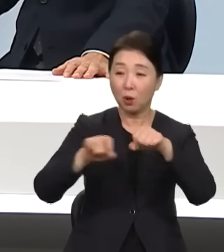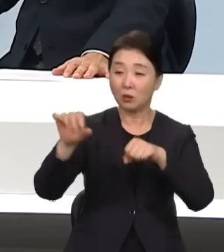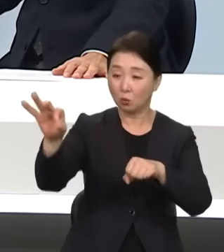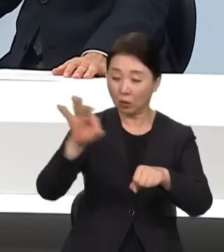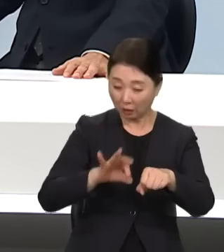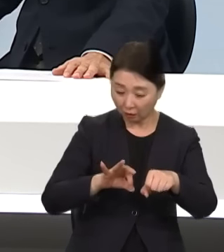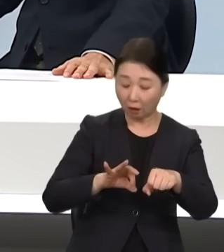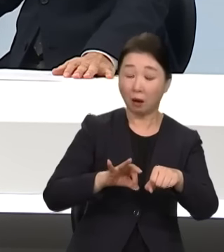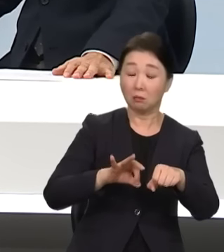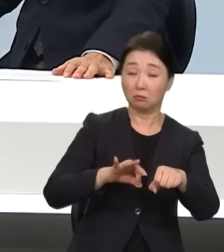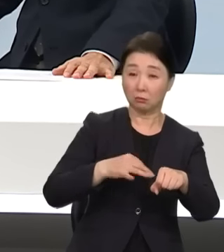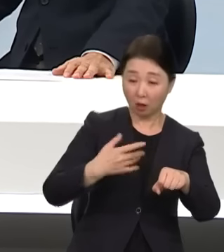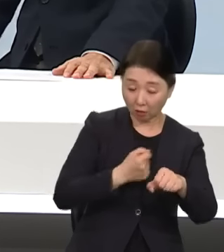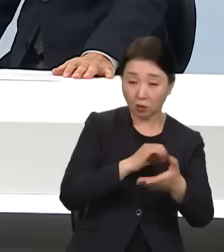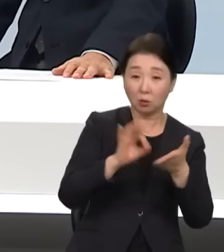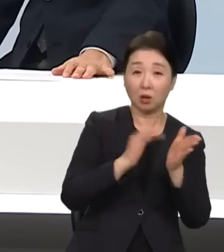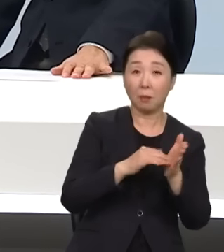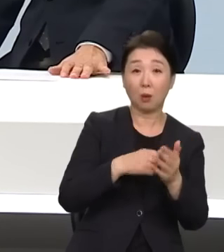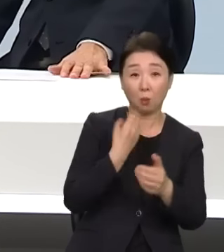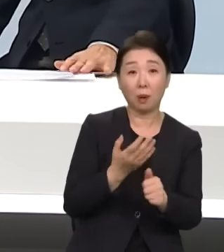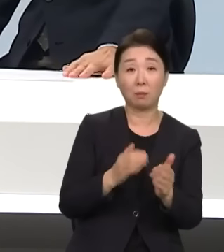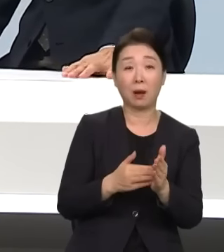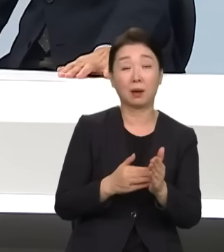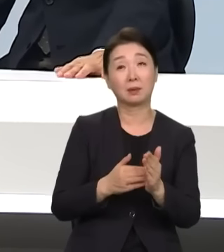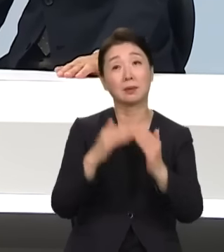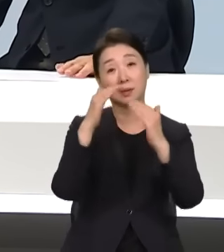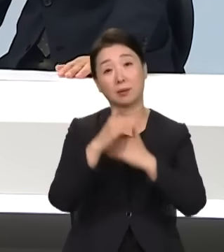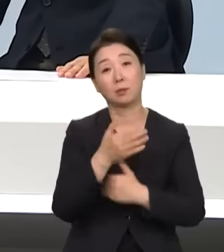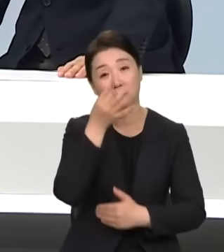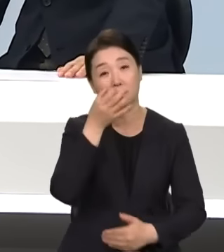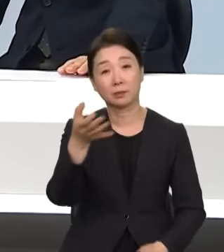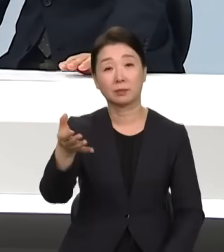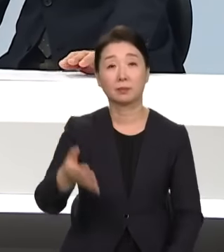자기 고백을 하면서 논란이 된 겁니다. 자, 당시 발언 한번 들어보시죠.